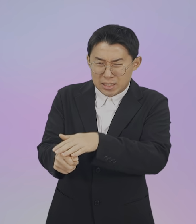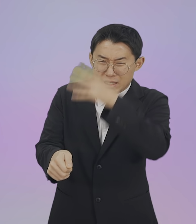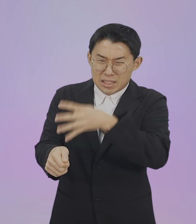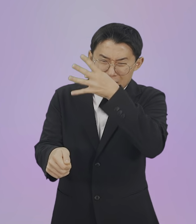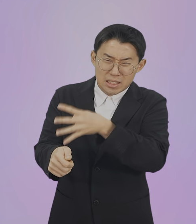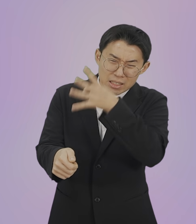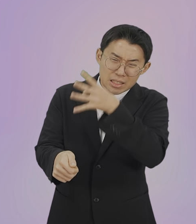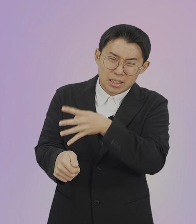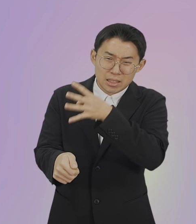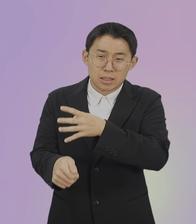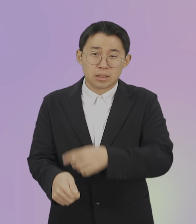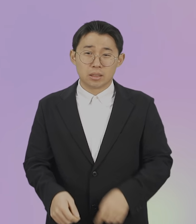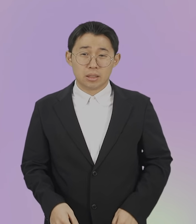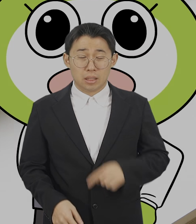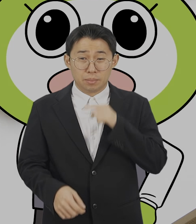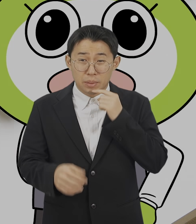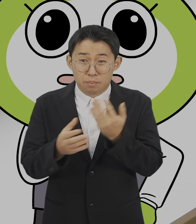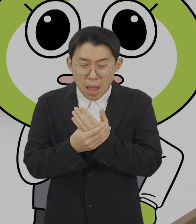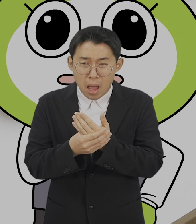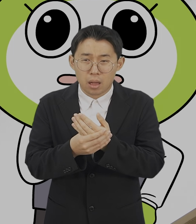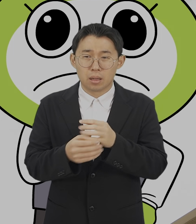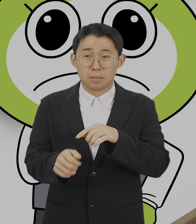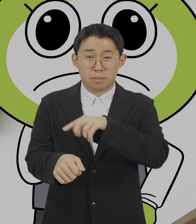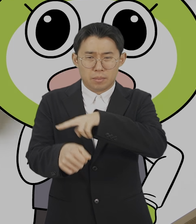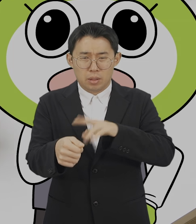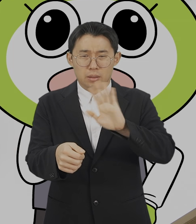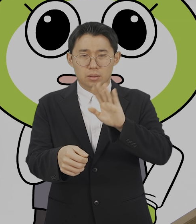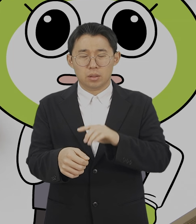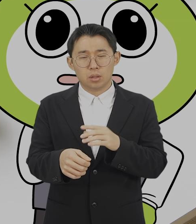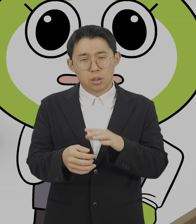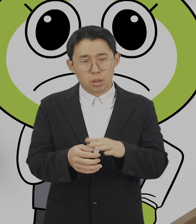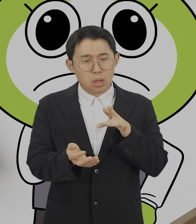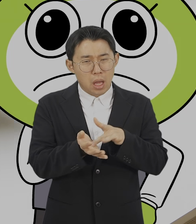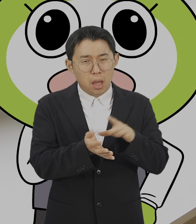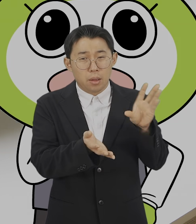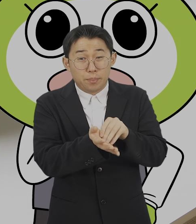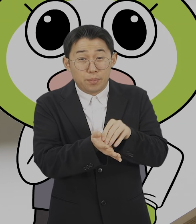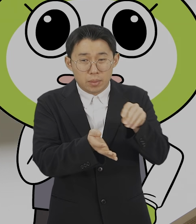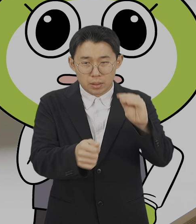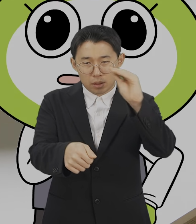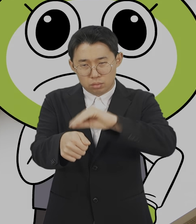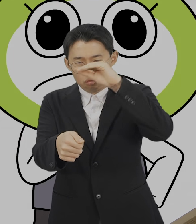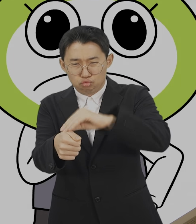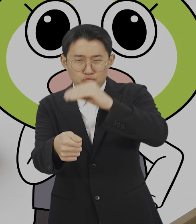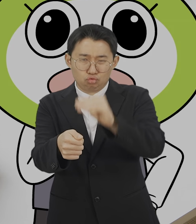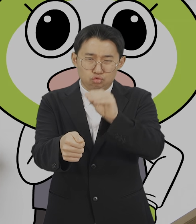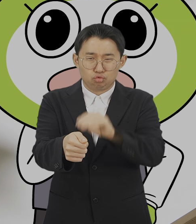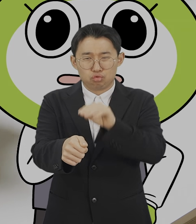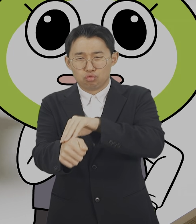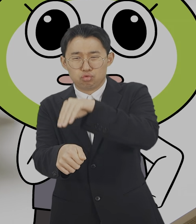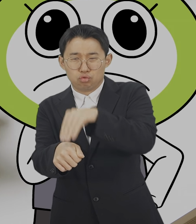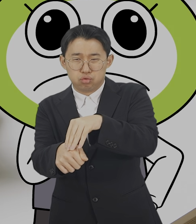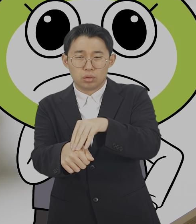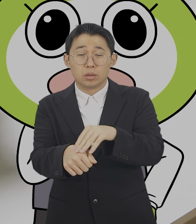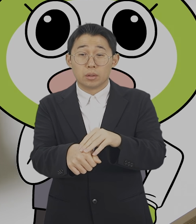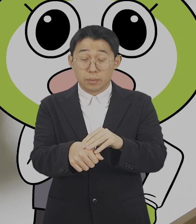물로 상처를 씻는다. 그리고 피가 났다면 반창고가 아닌 소독된 거즈로 상처를 꾹 눌러야